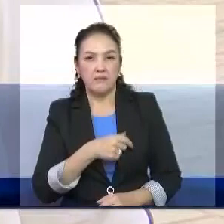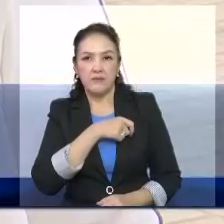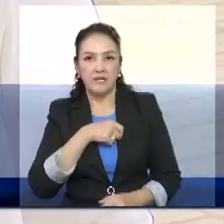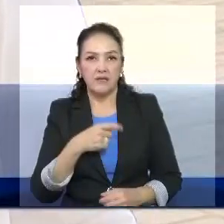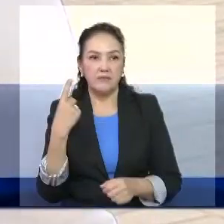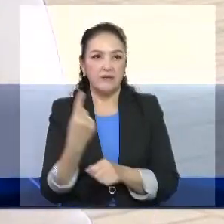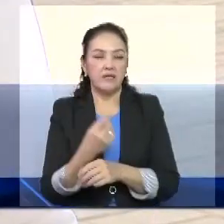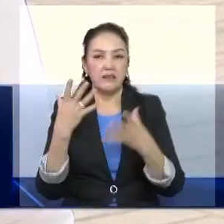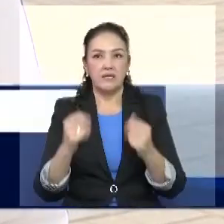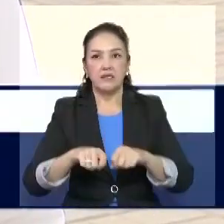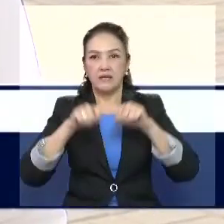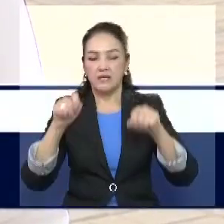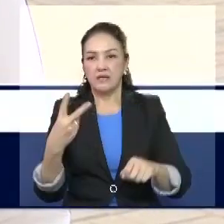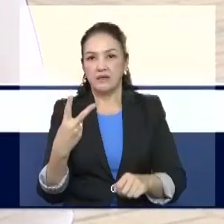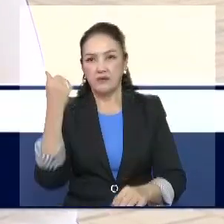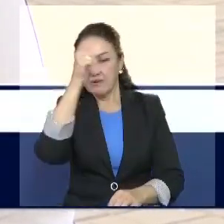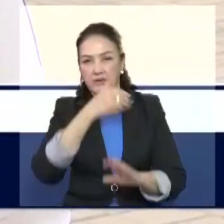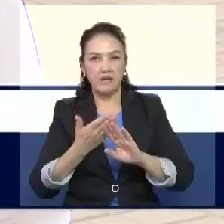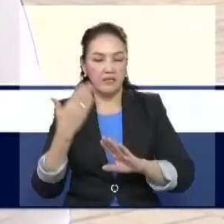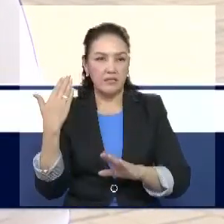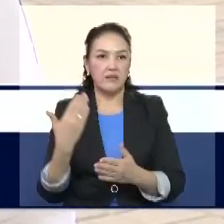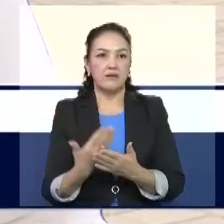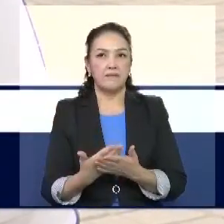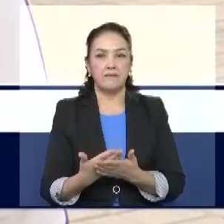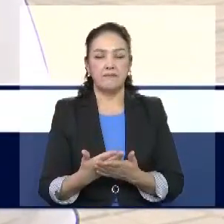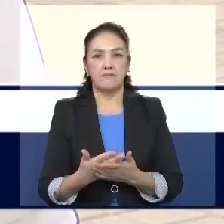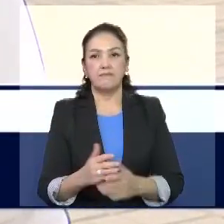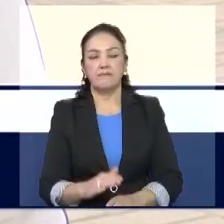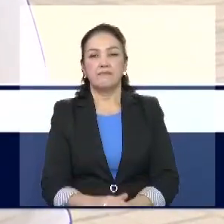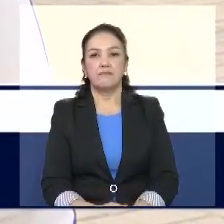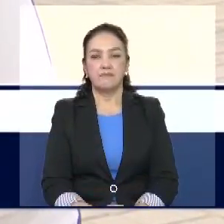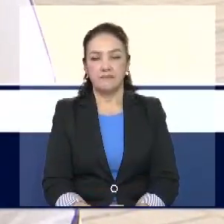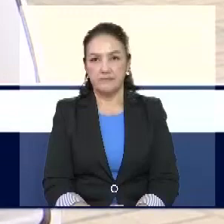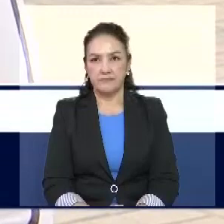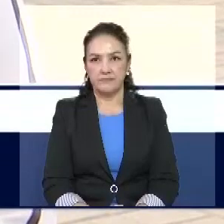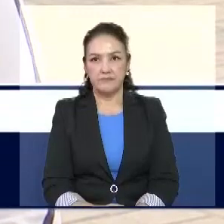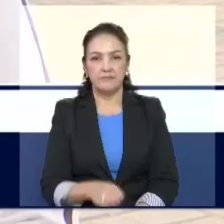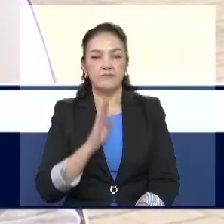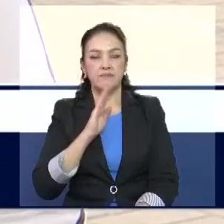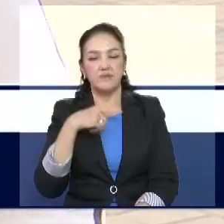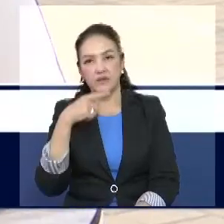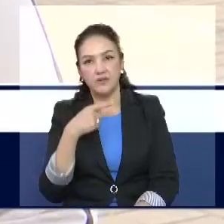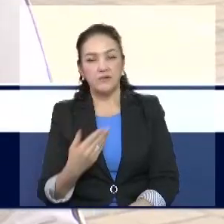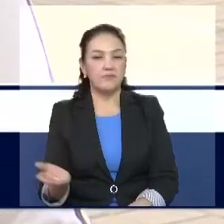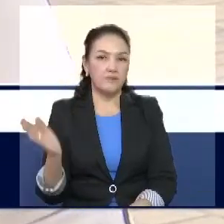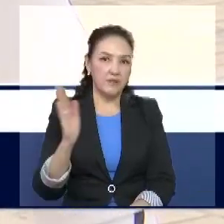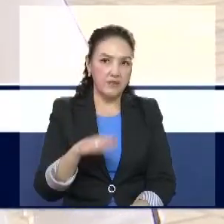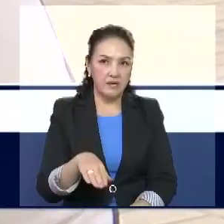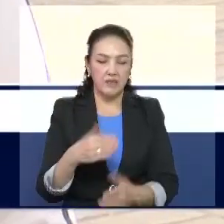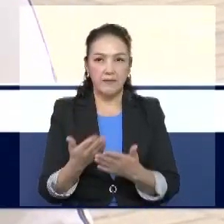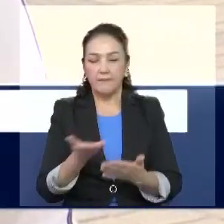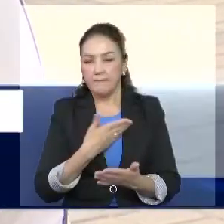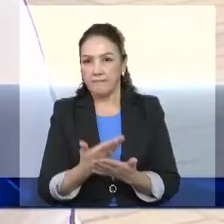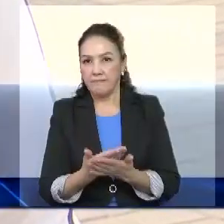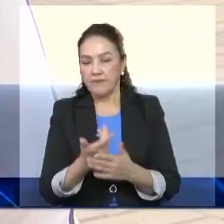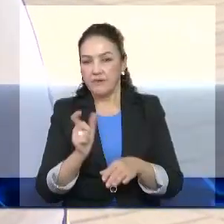вот тут он открылся 2 года назад, 2,5 года, уже 3-й год будет. Вот, девчонки сказали, пошли мы,